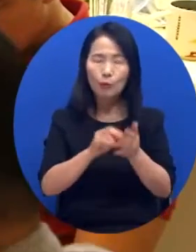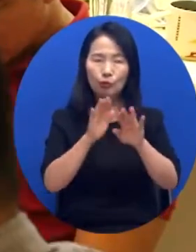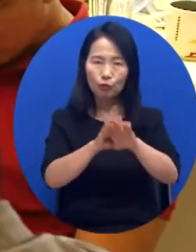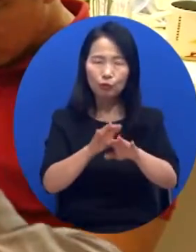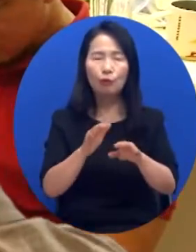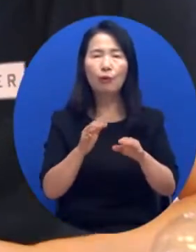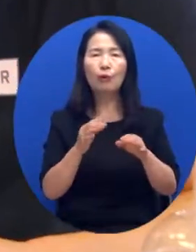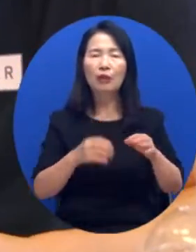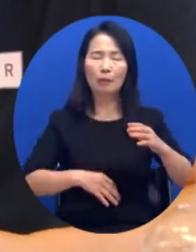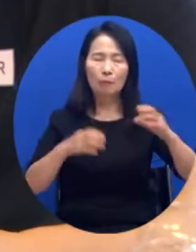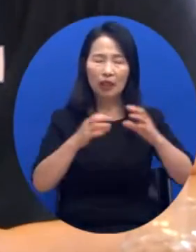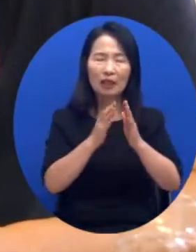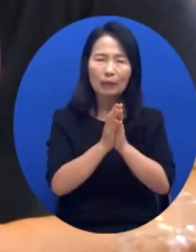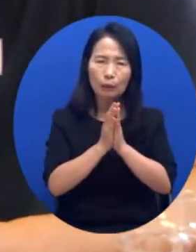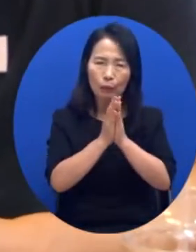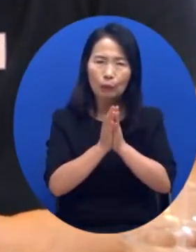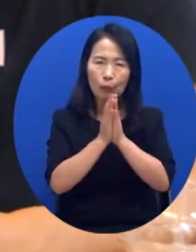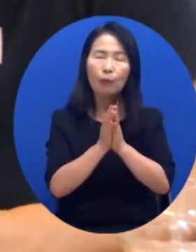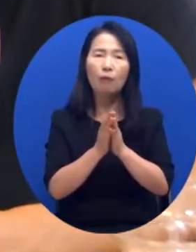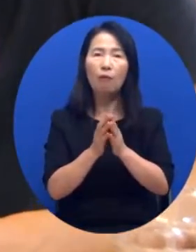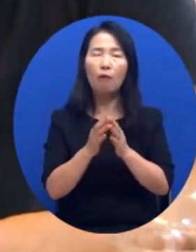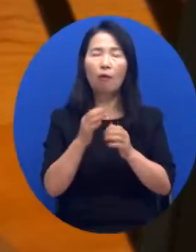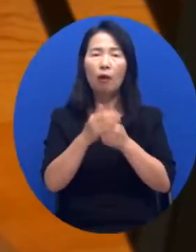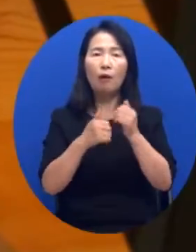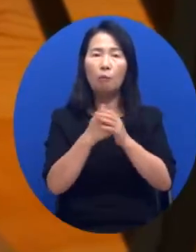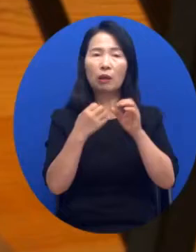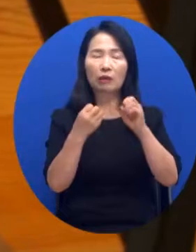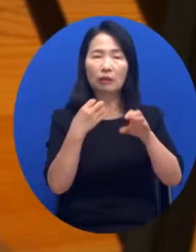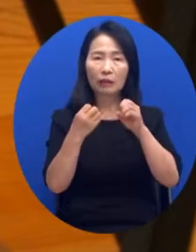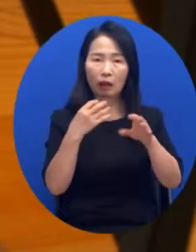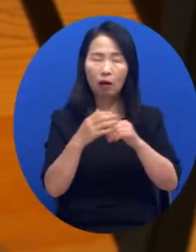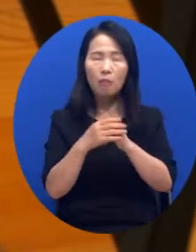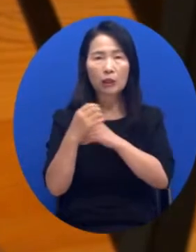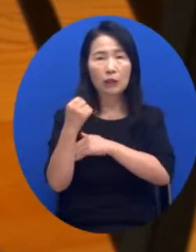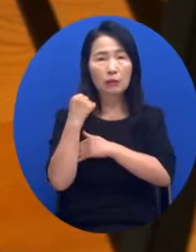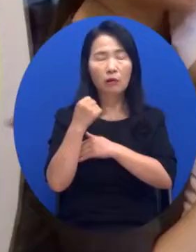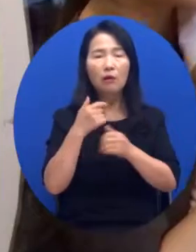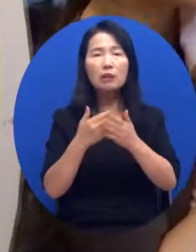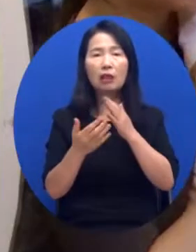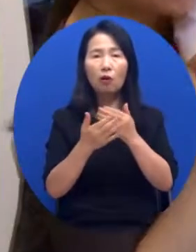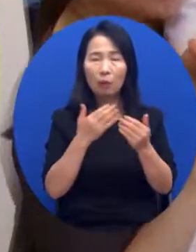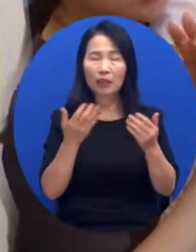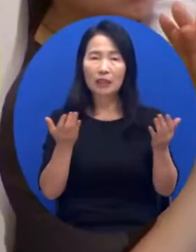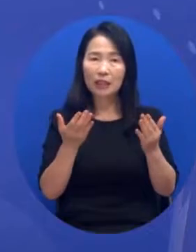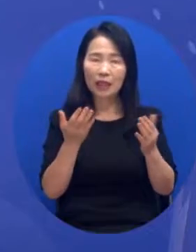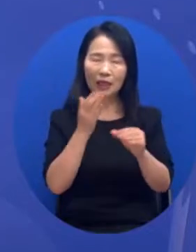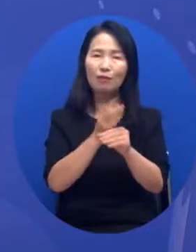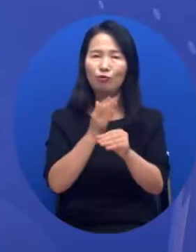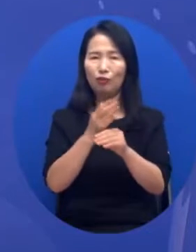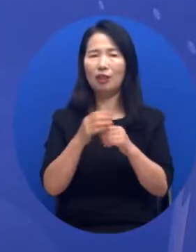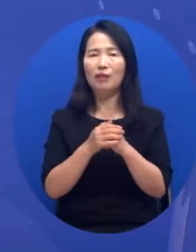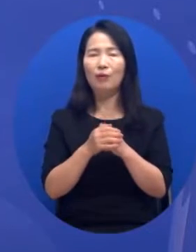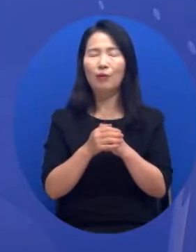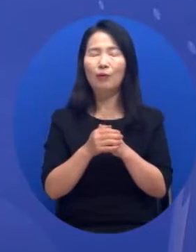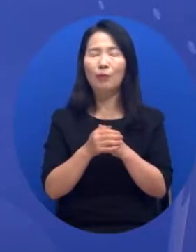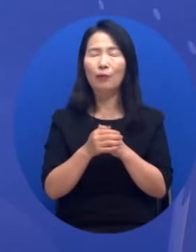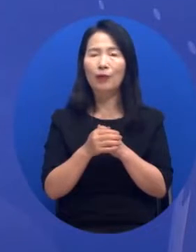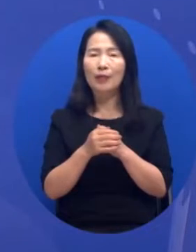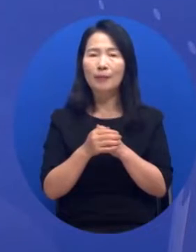함으로 기도응답을 경험하고 하나님 능력을 체험하는 그런 부분에 집중하고 있습니다. 예.